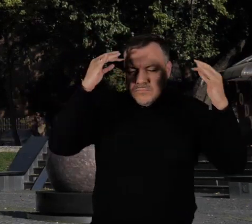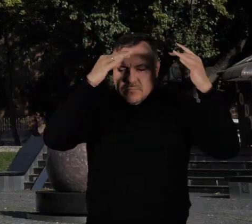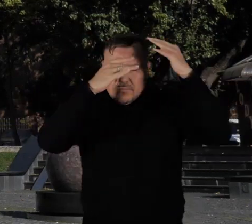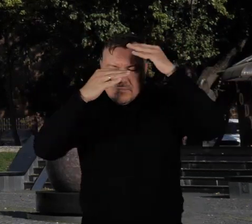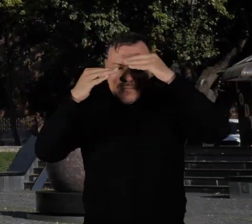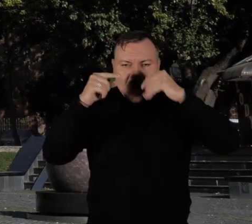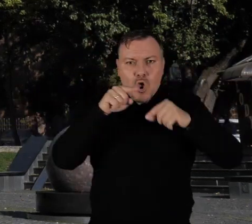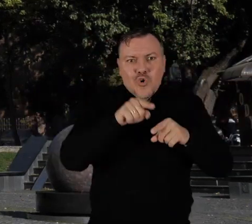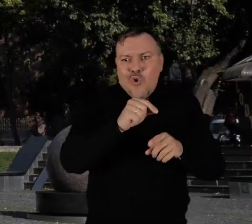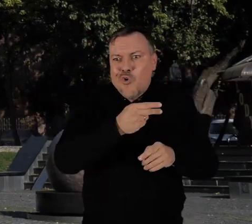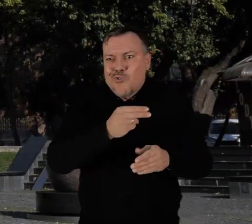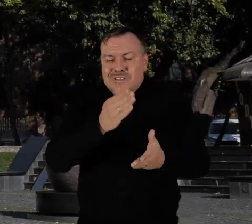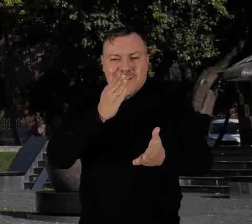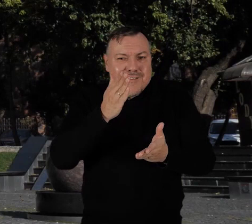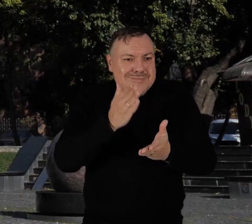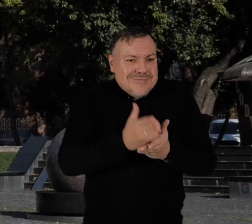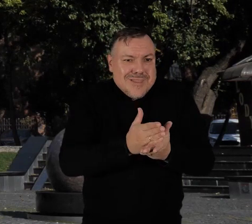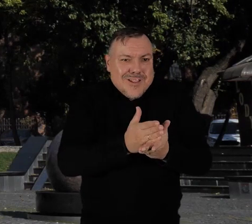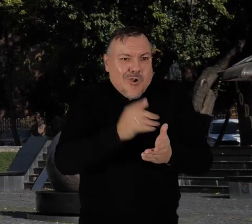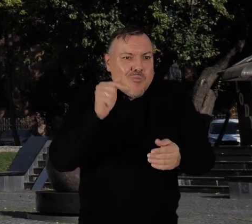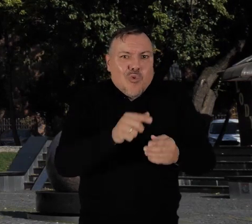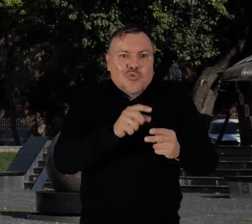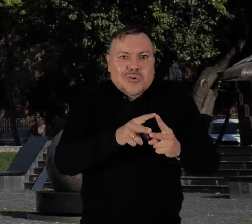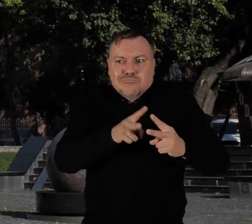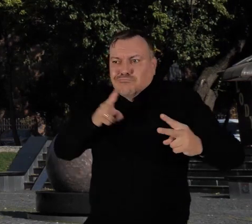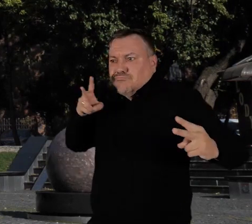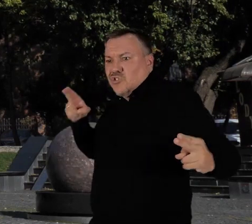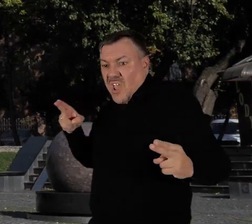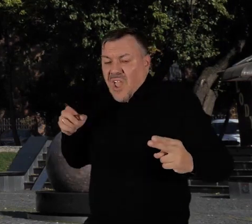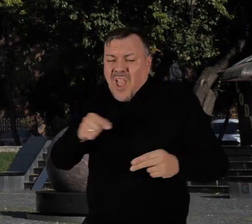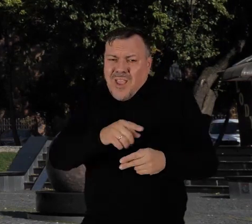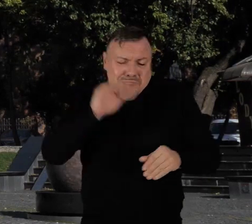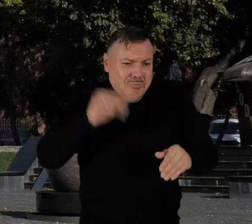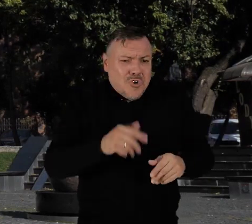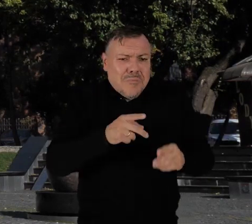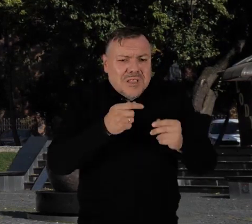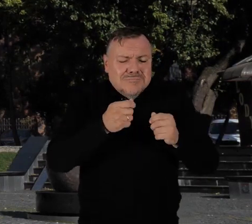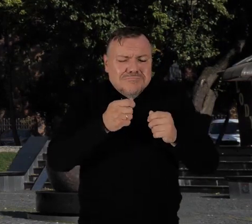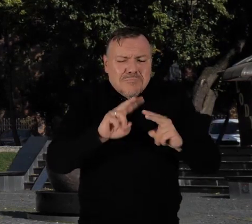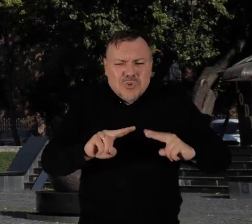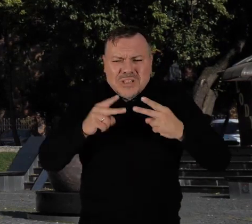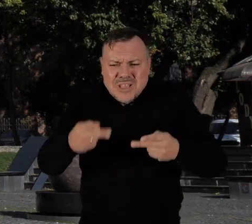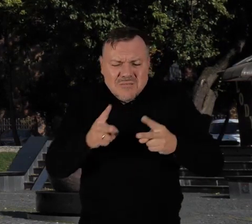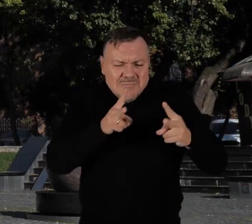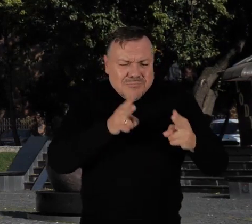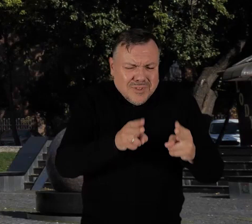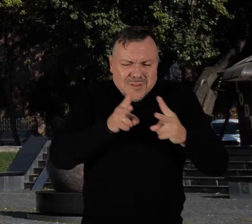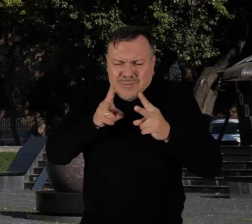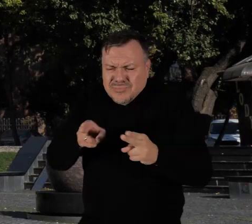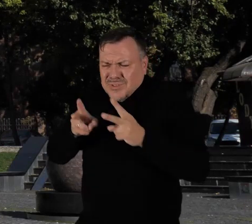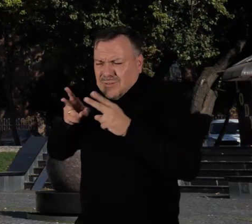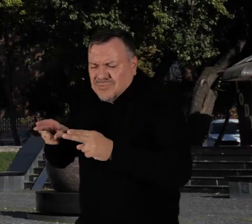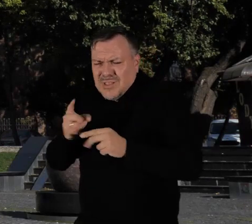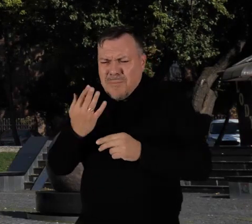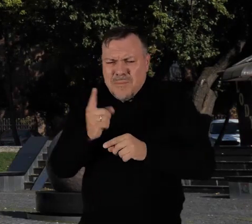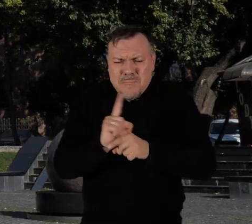wcale nie musi być skoncentrowana w czasie, kiedy to przeznaczam na nią kilka lub kilkanaście minut wyrwanych zwyczajnym obowiązkom. Kontemplacja